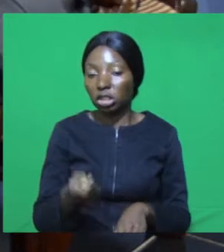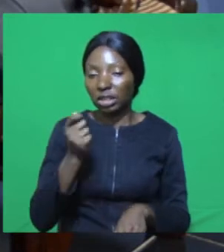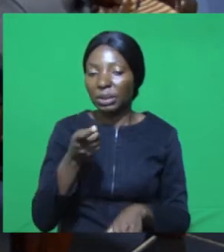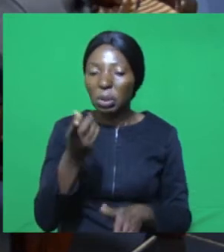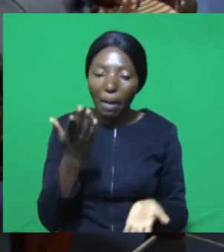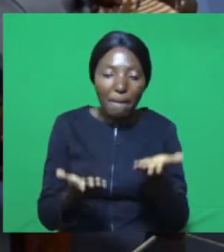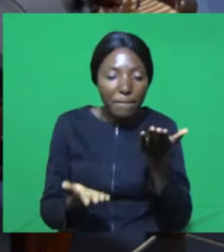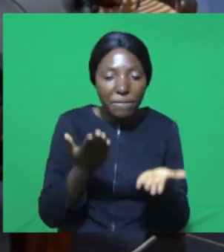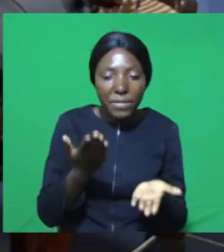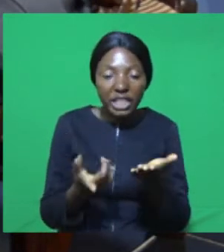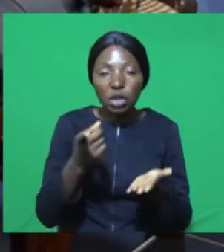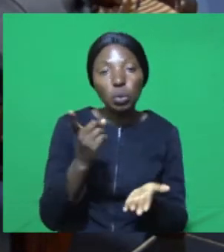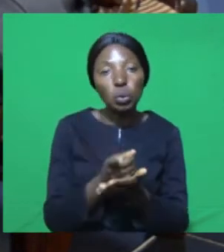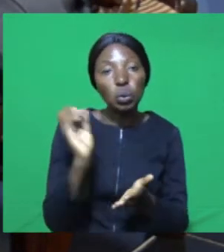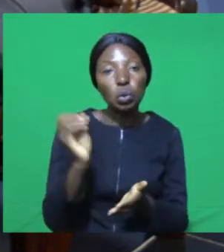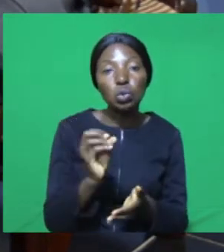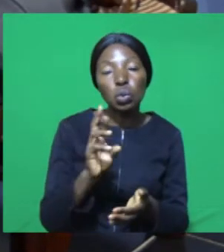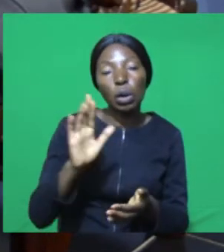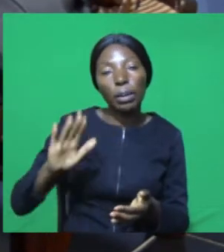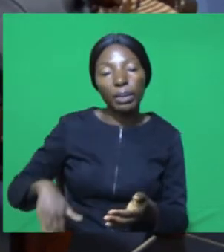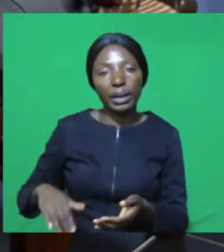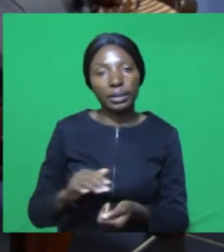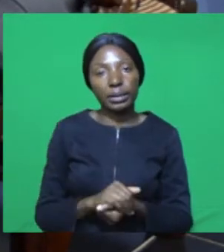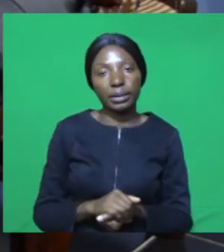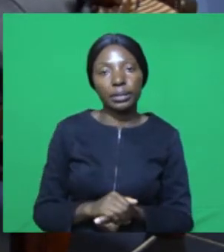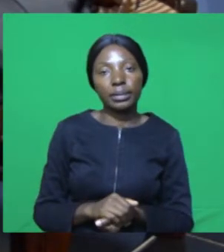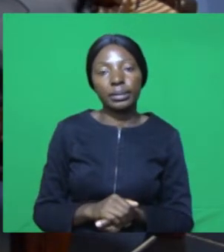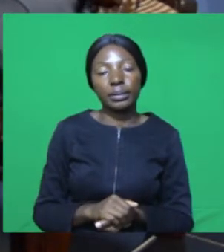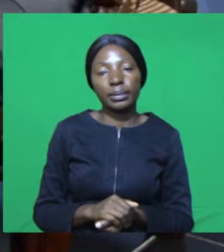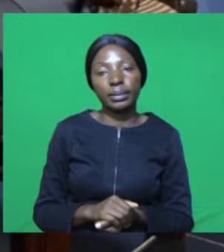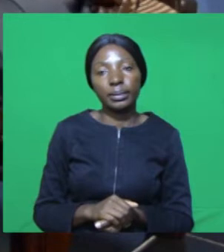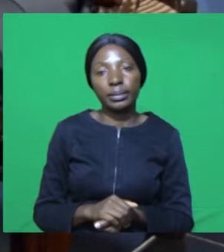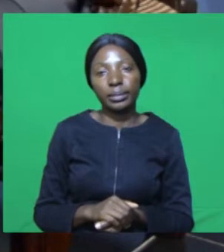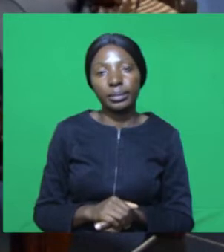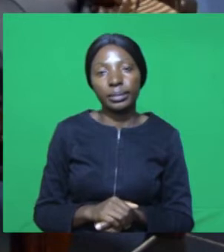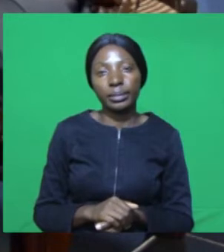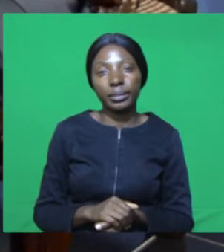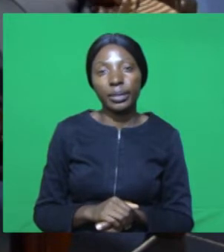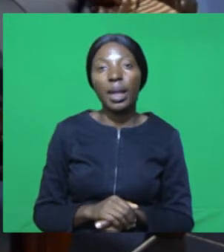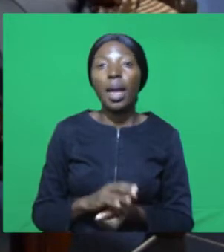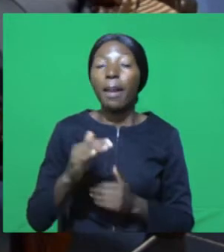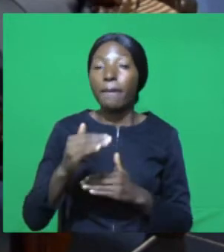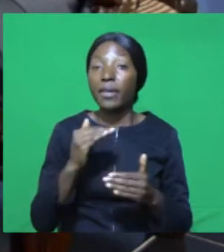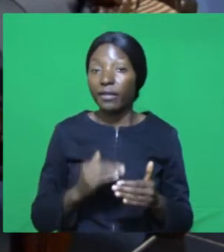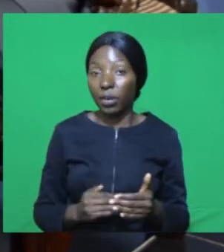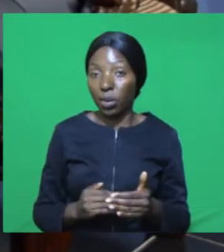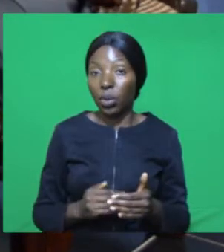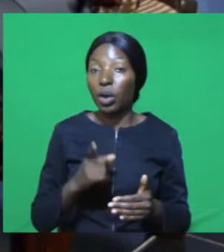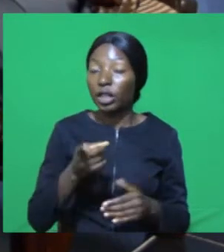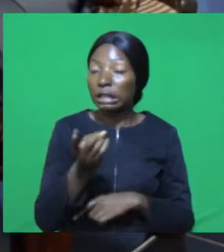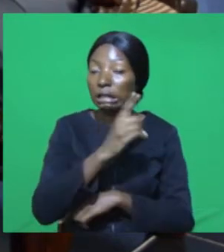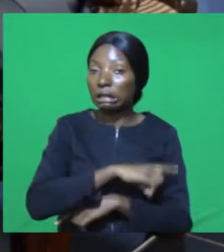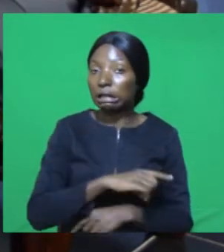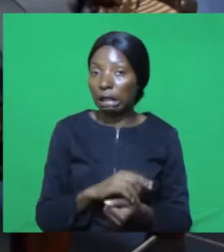la Israeli. Oh, kamo wa mwana mwana. Hapa ntupa famu. Hapa kuchena chene. Right. Pari tisa tita shika pazuwa